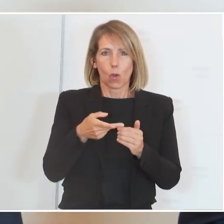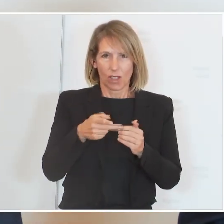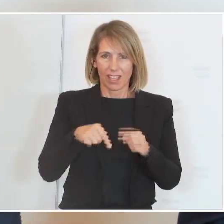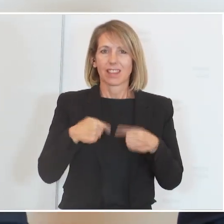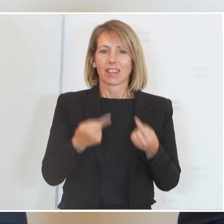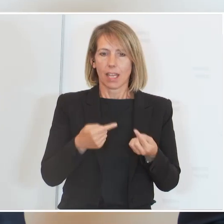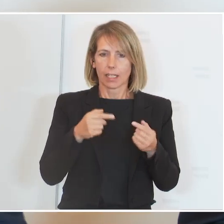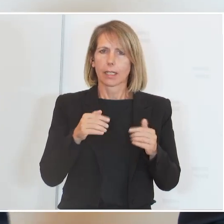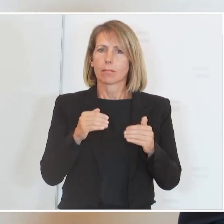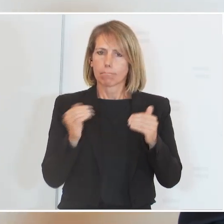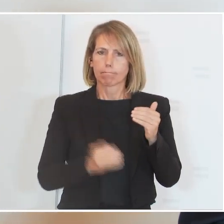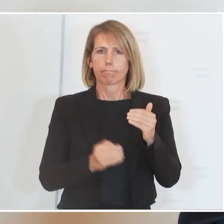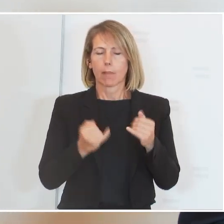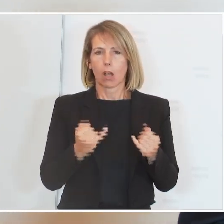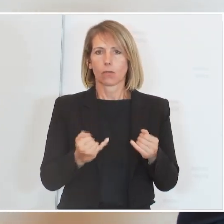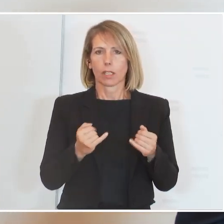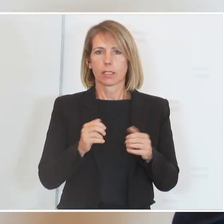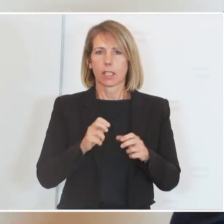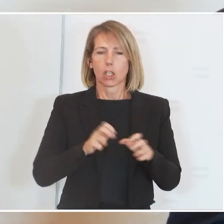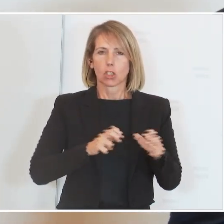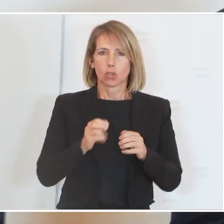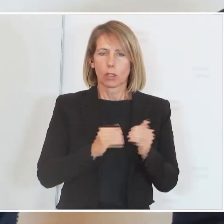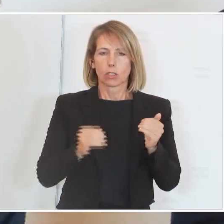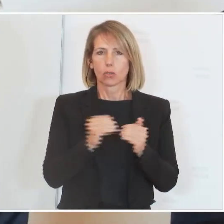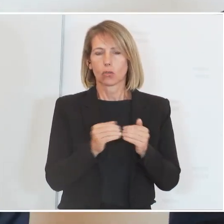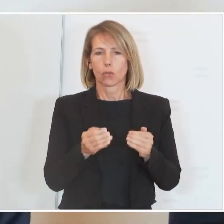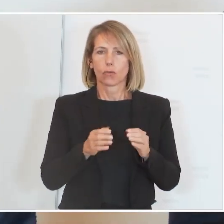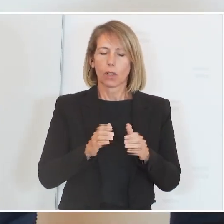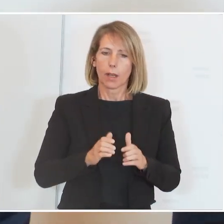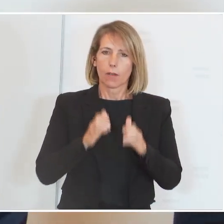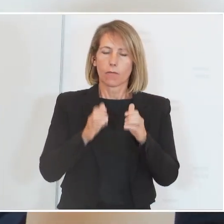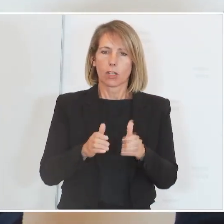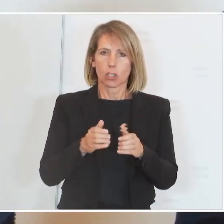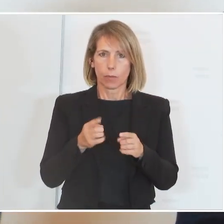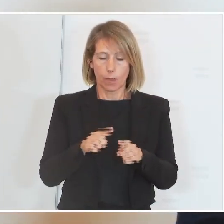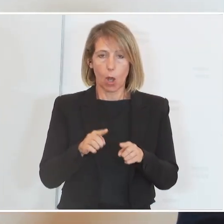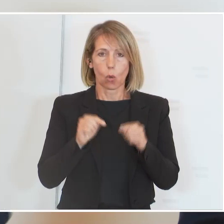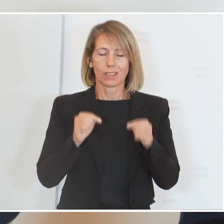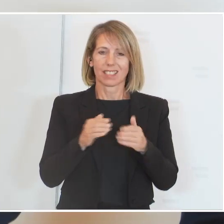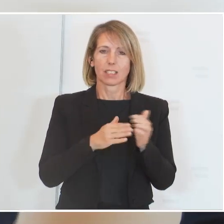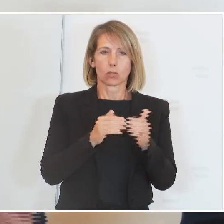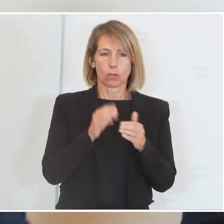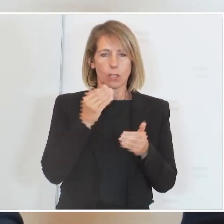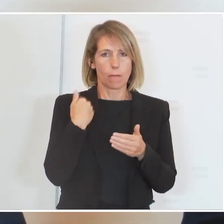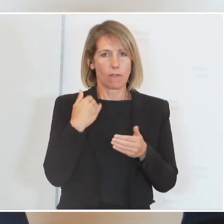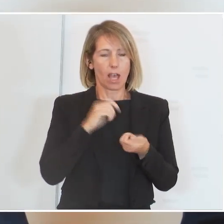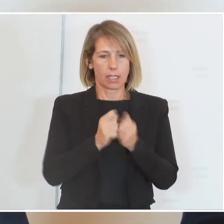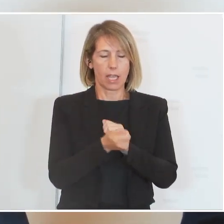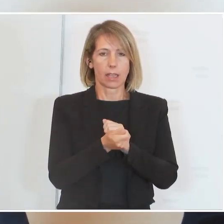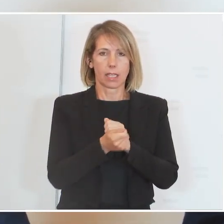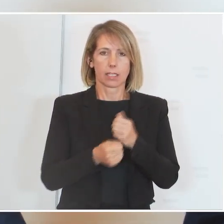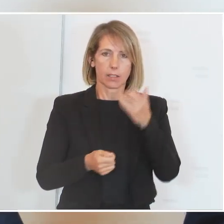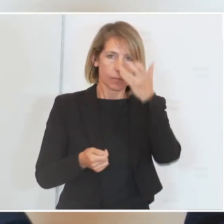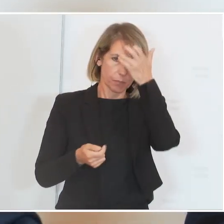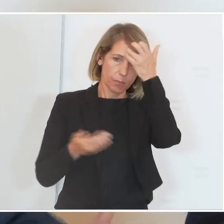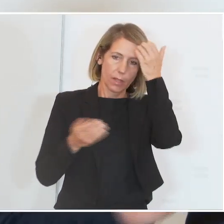jetzt eliminiert. Warum? Weil man die Steuerstufen selber mit rausschieben. Dieses ist das dahinterliegende System. Und was